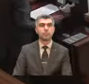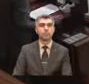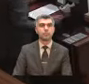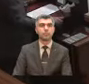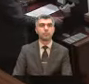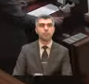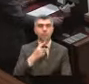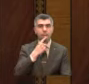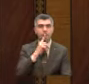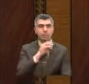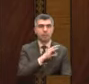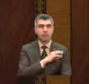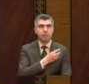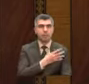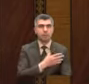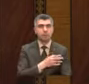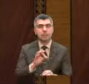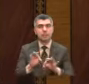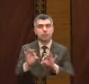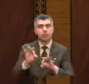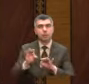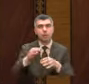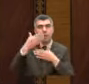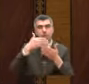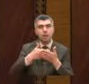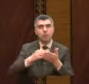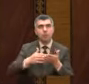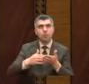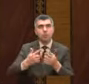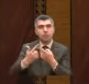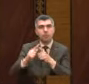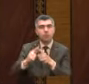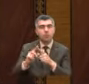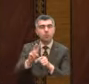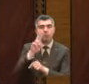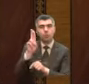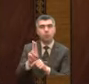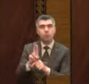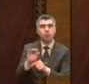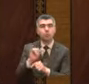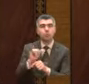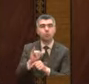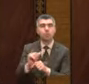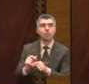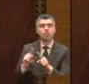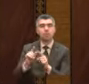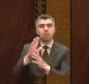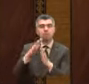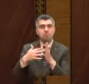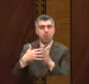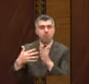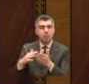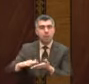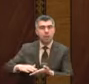بسم الله الرحمن الرحيم. الاستراتيجية الوطنية للتنمية المستدامة تدفعنا للتساؤل عن نسبة تحقيق مختلف البرامج التي